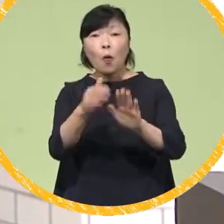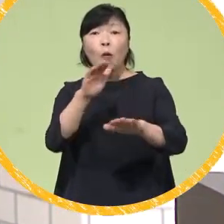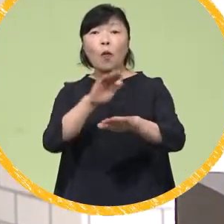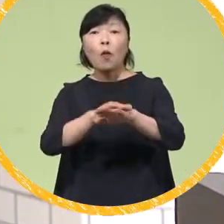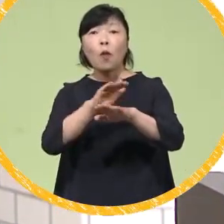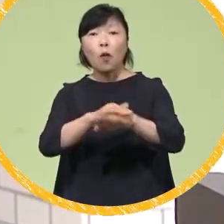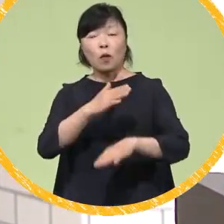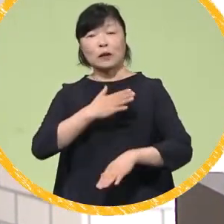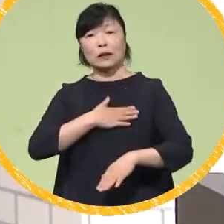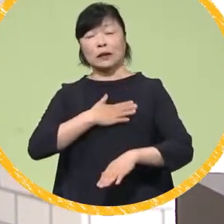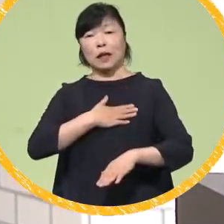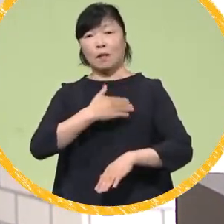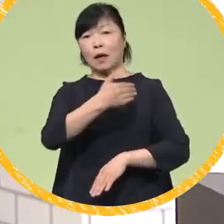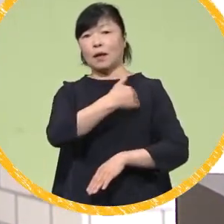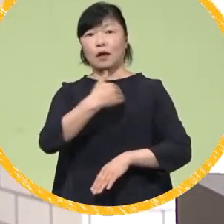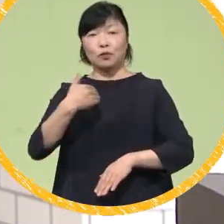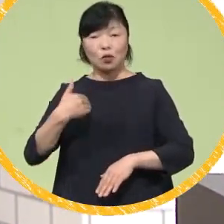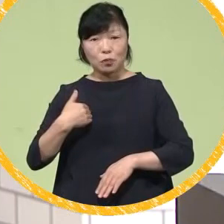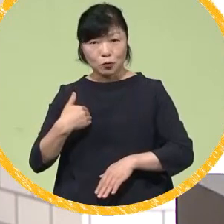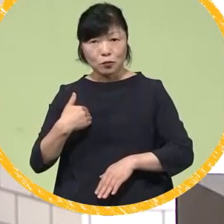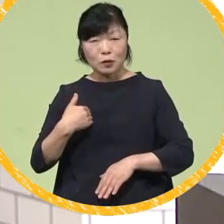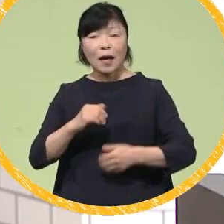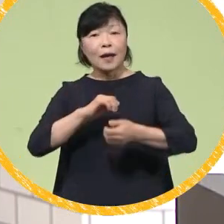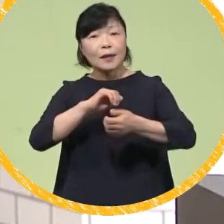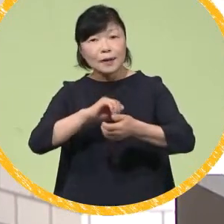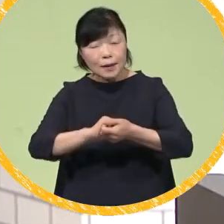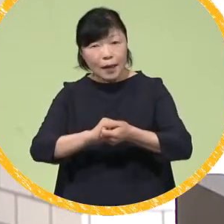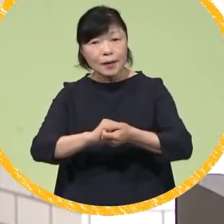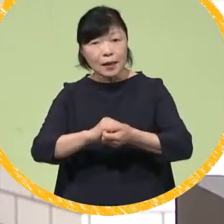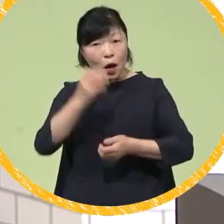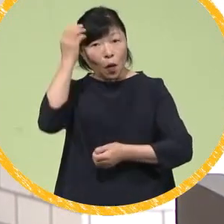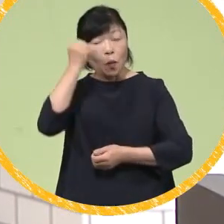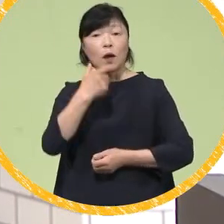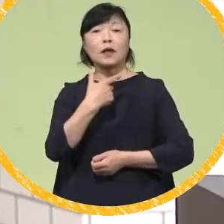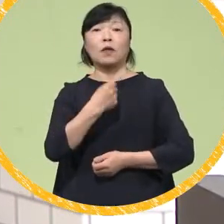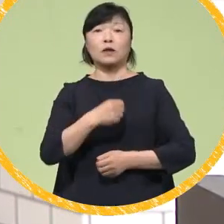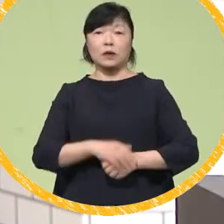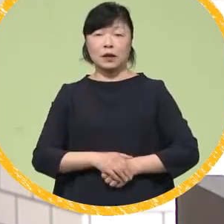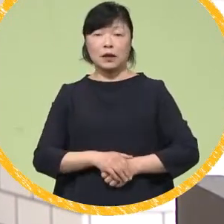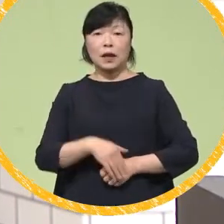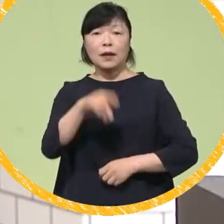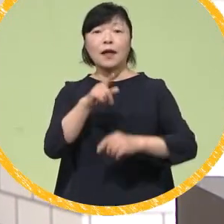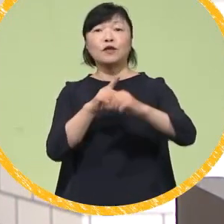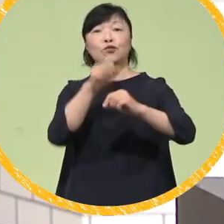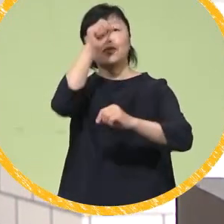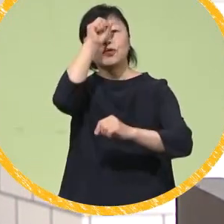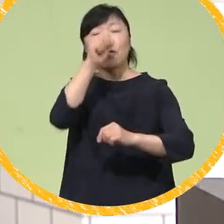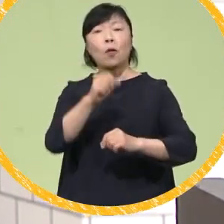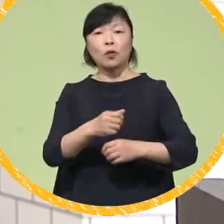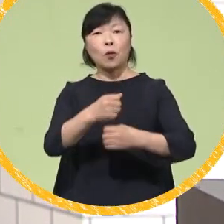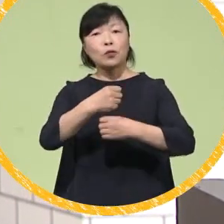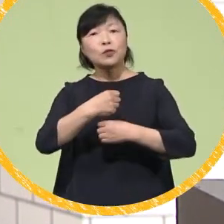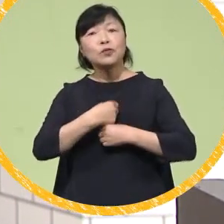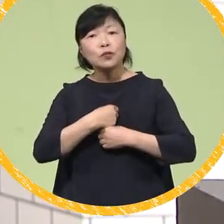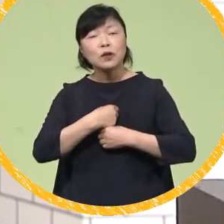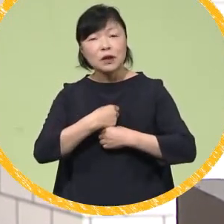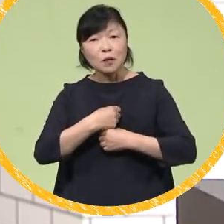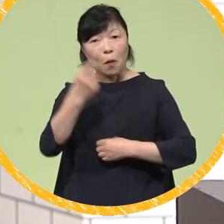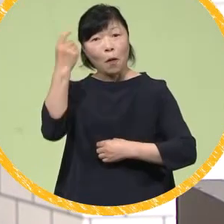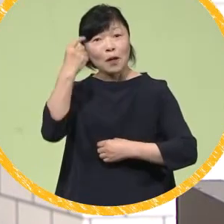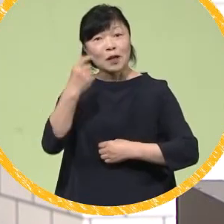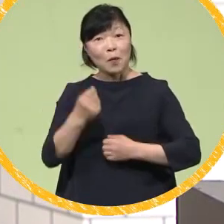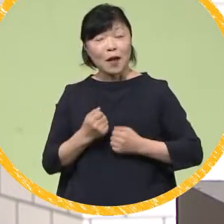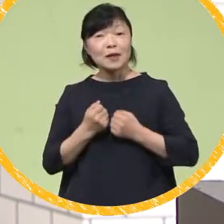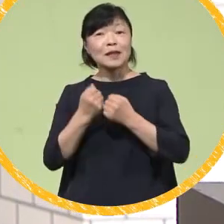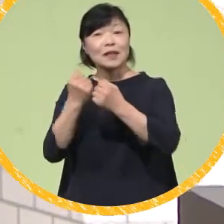防げる病気でございますのでね、この機会にぜひ知っていただきたい。それで熱中症の、注意点を取材してまいり